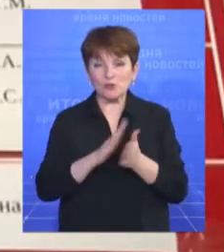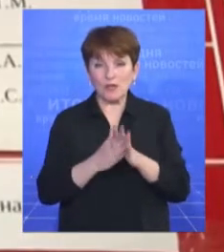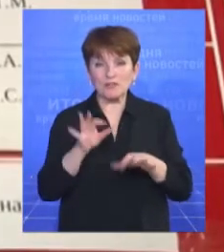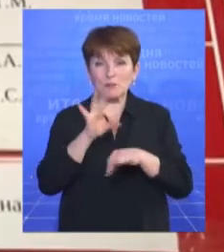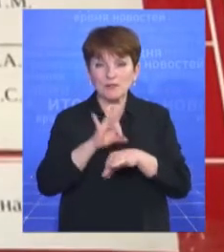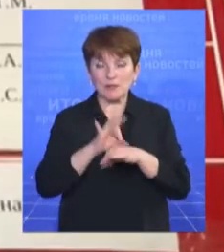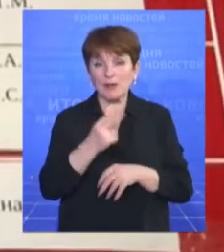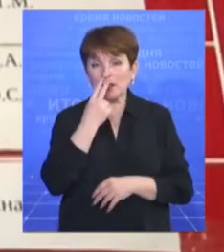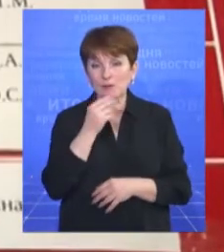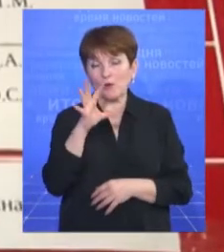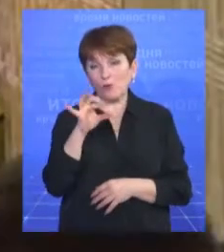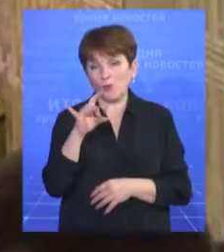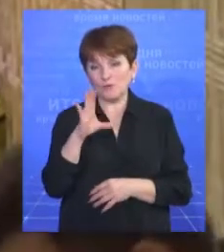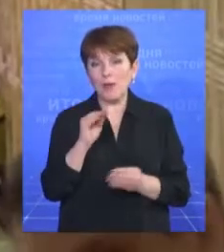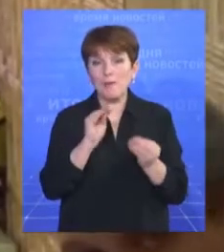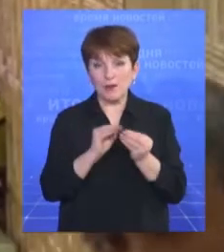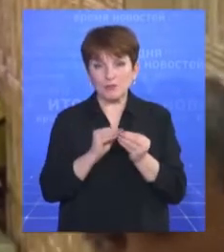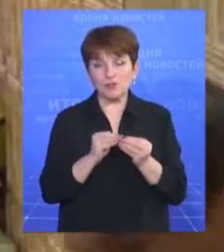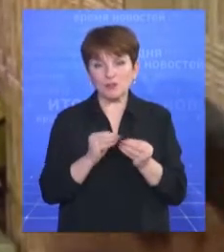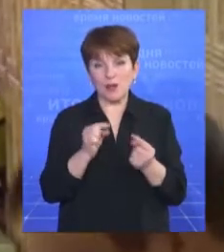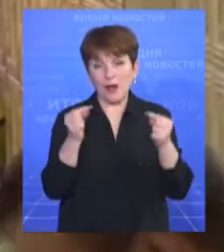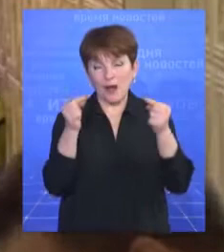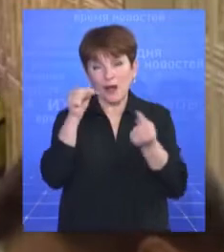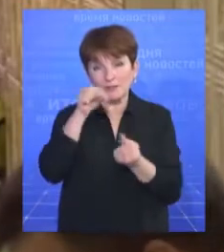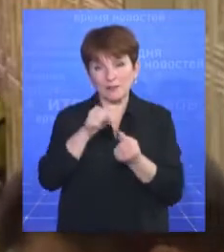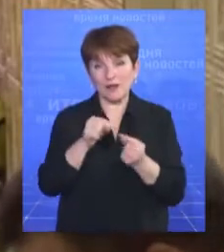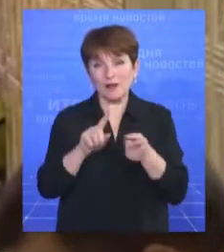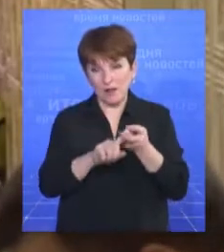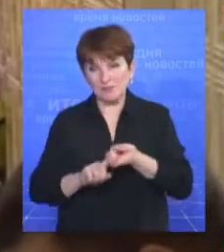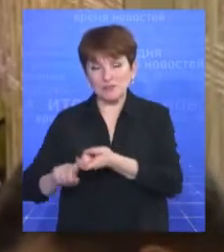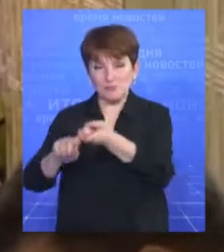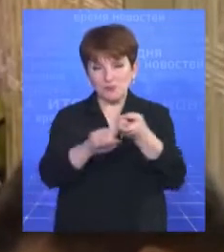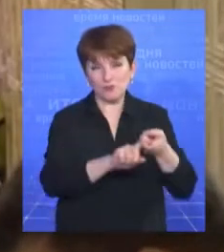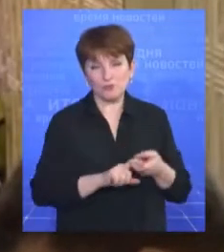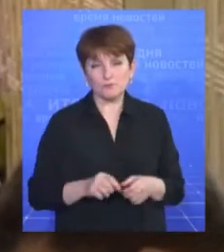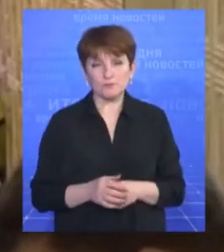ситуация по заболеванию гриппом и орви по-прежнему оценивают как эпидемическую